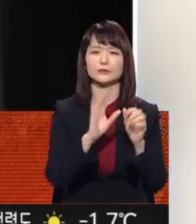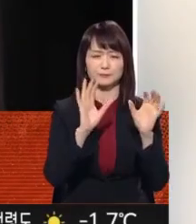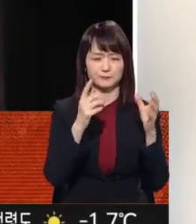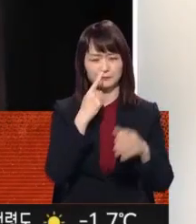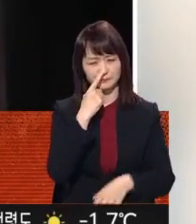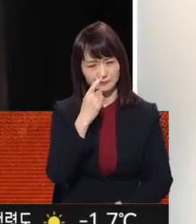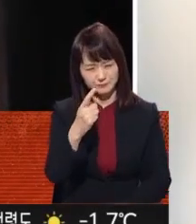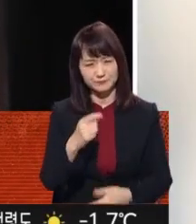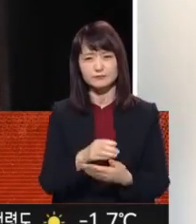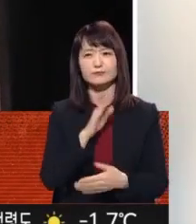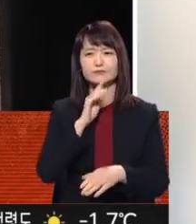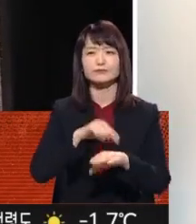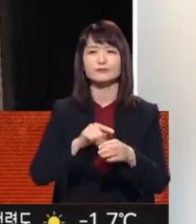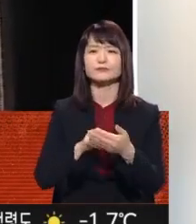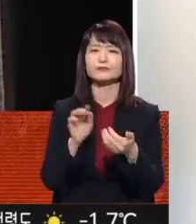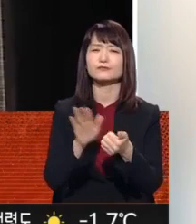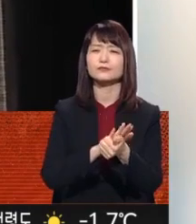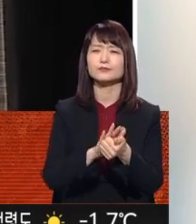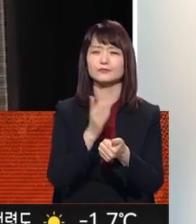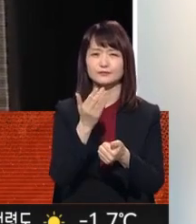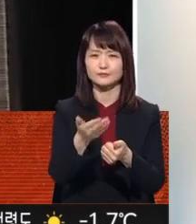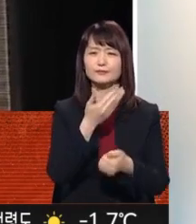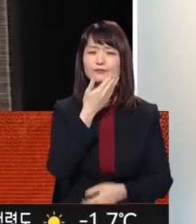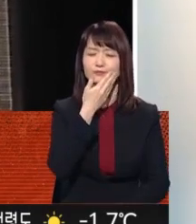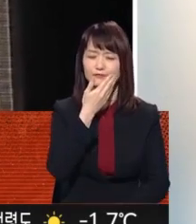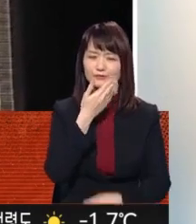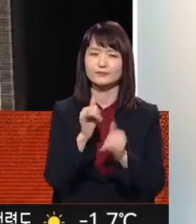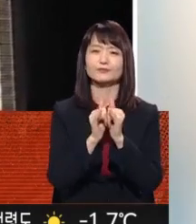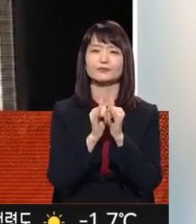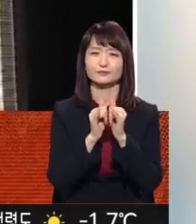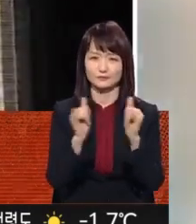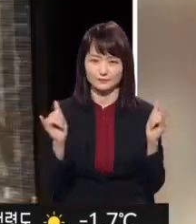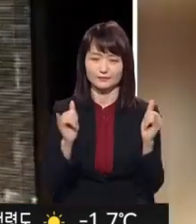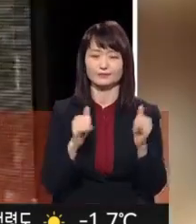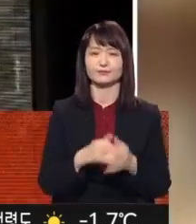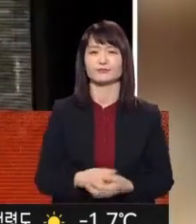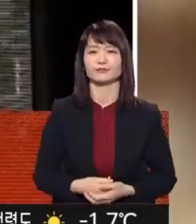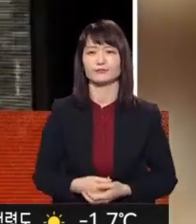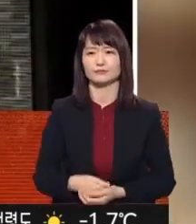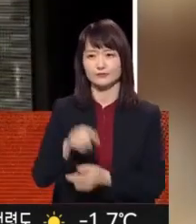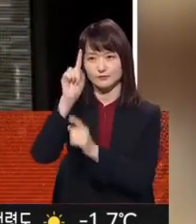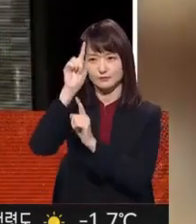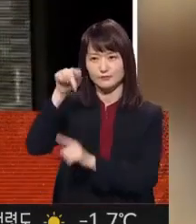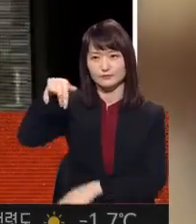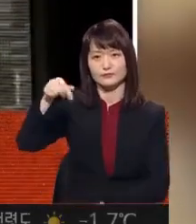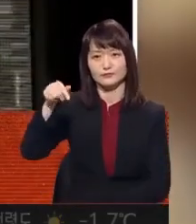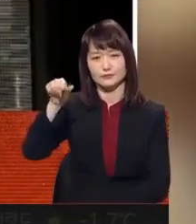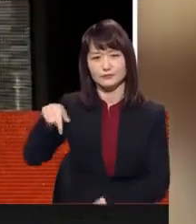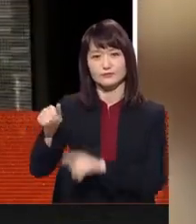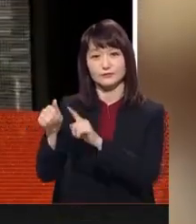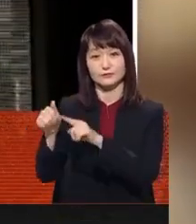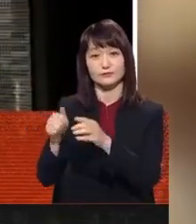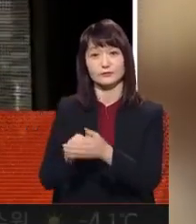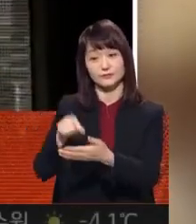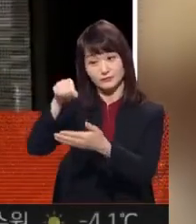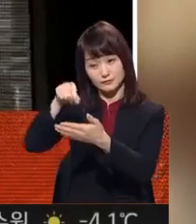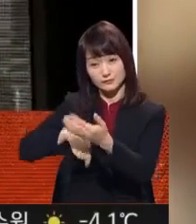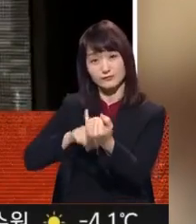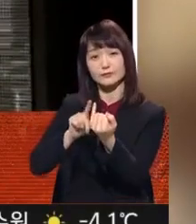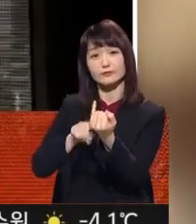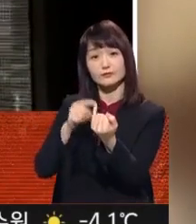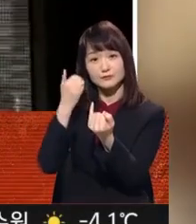또 진심어린 격려를 보내준 유익하고 귀여운 사람입니다라고 썼습니다 또 이종석 씨는요 오늘 기사 속 그